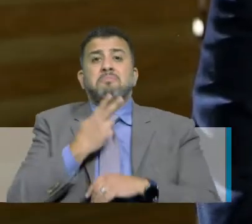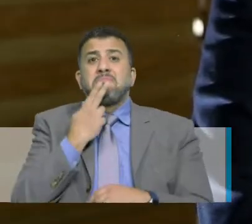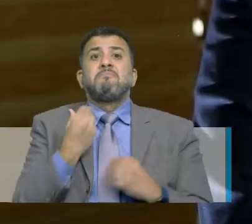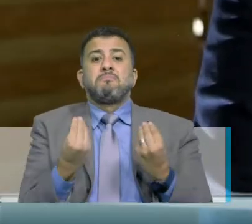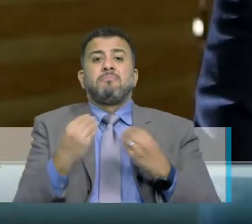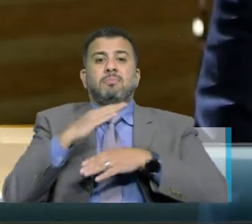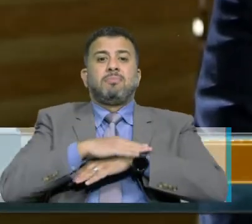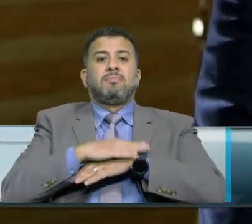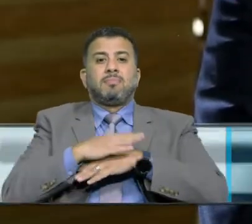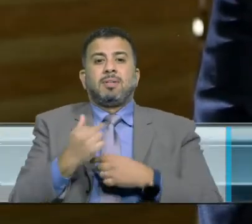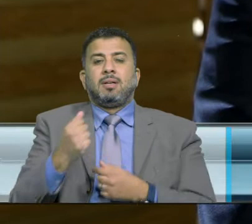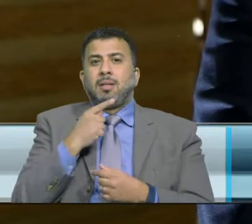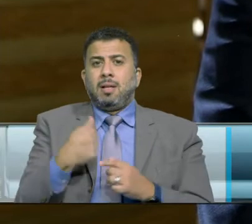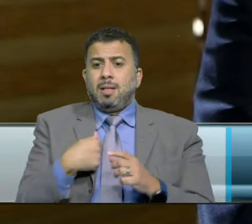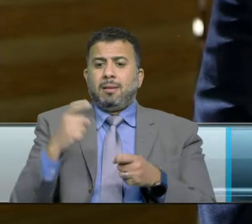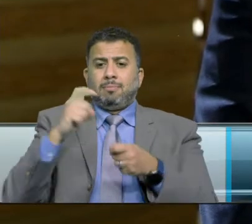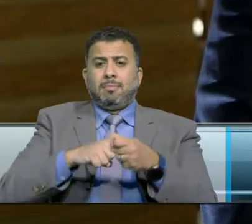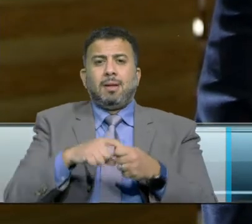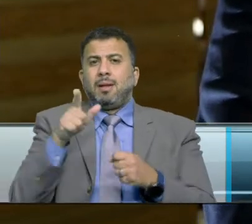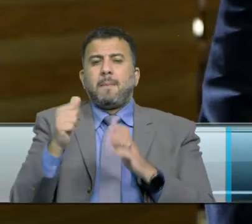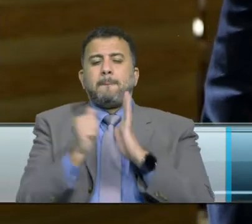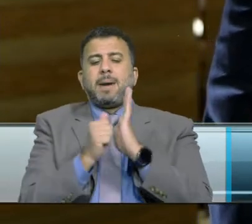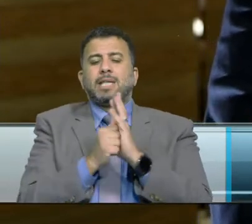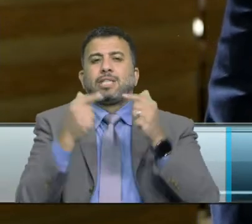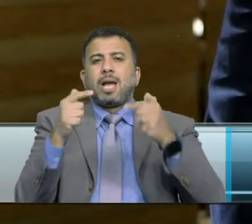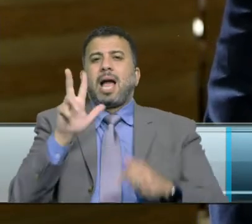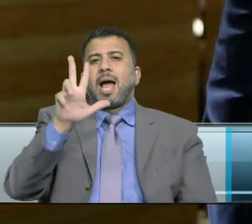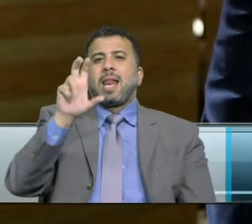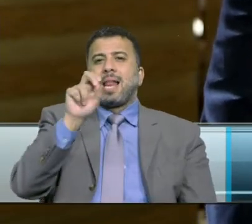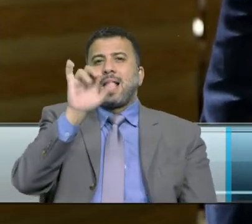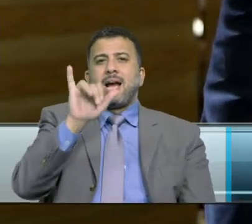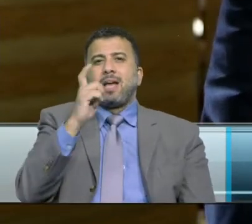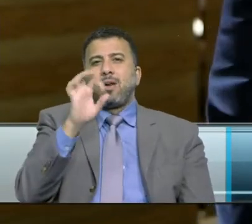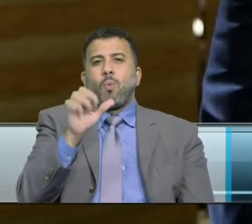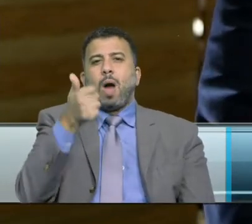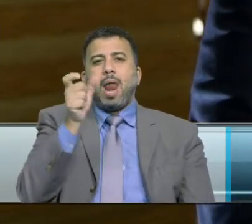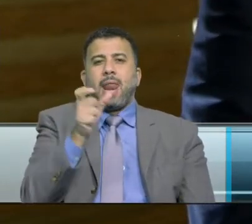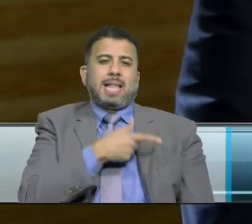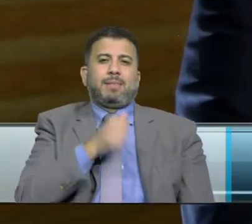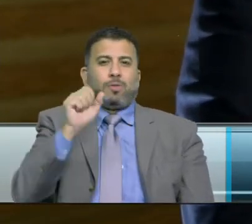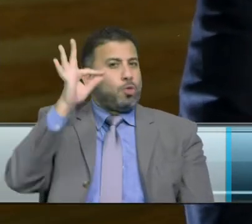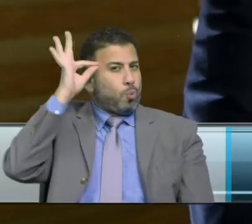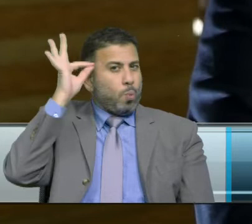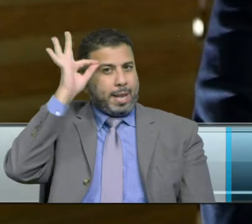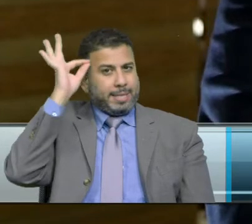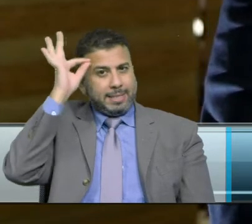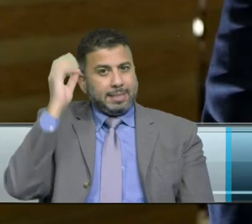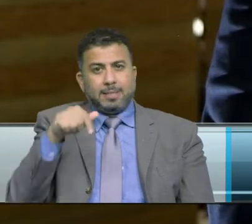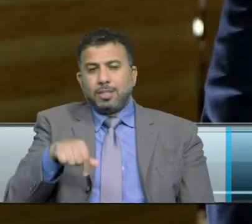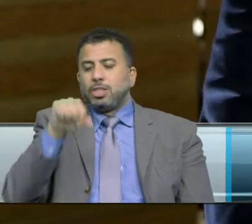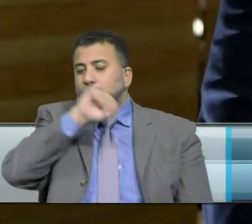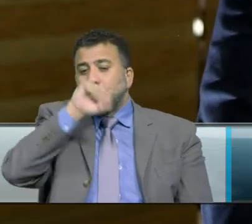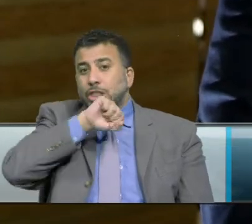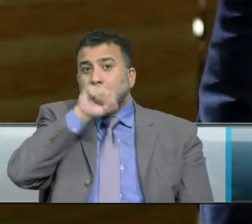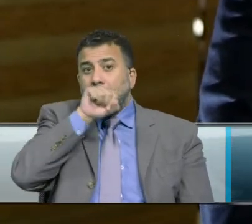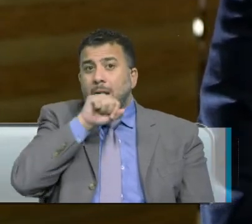أنا ممتن كثيرا لبيت الشعر بالقيروان ومن ورائه الناضي الساهرين عليه في الشارقة العزيزة، في